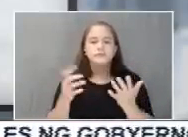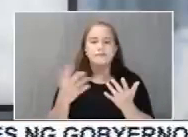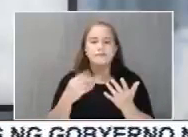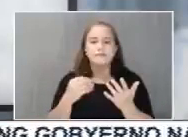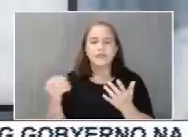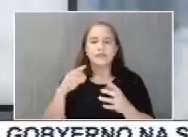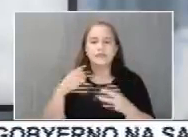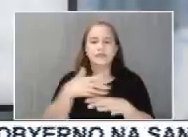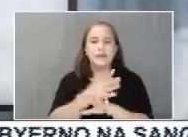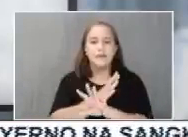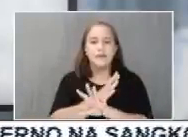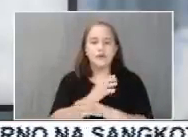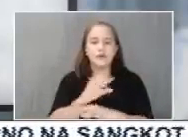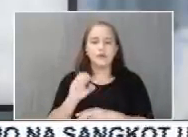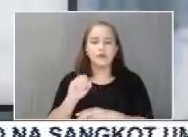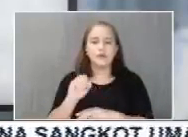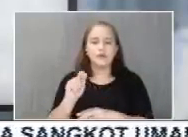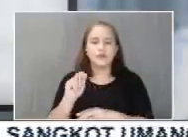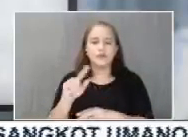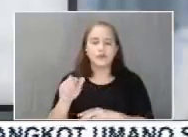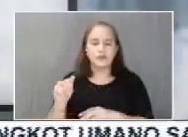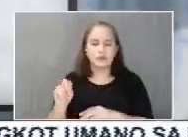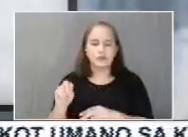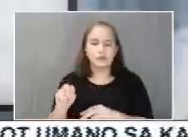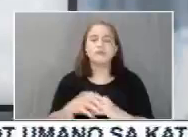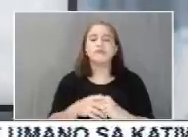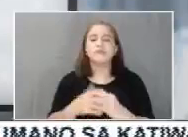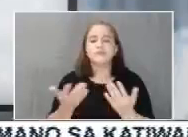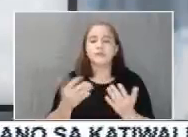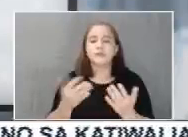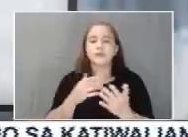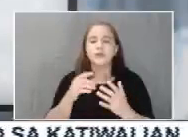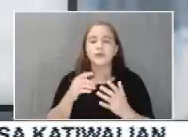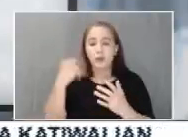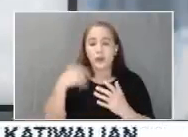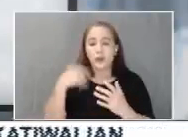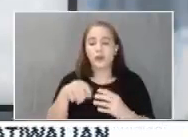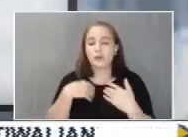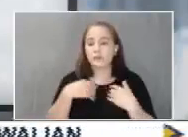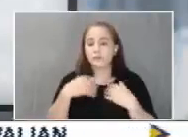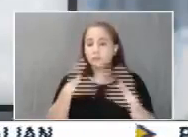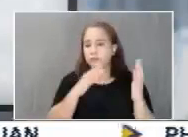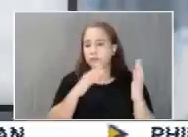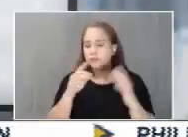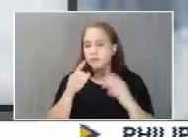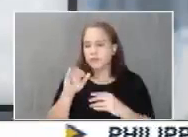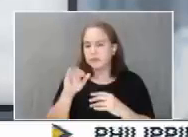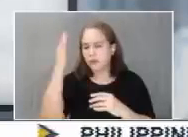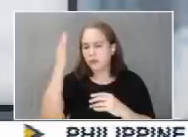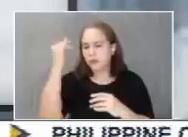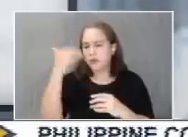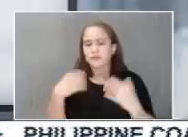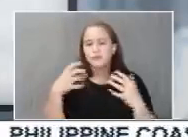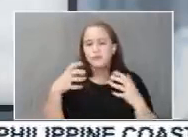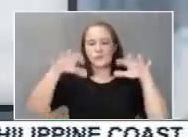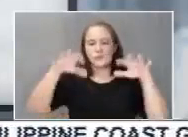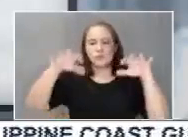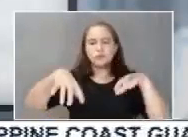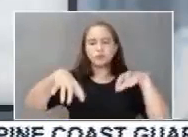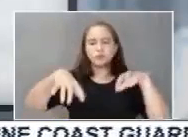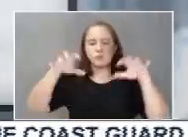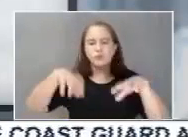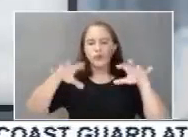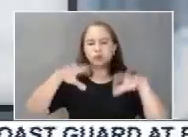index temperature dito sa bansa. Dito naman sa Metro Manila, 150 kahapon ng hapon na itala naman ang 40 degrees